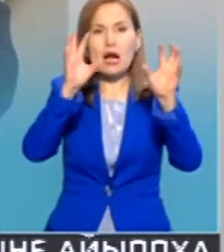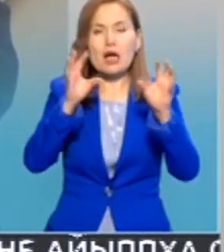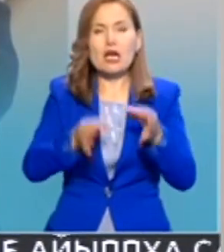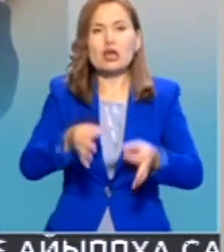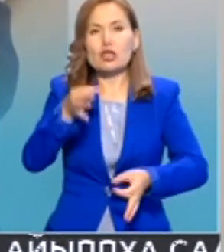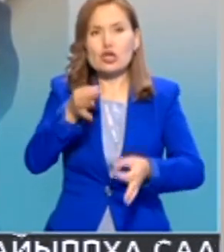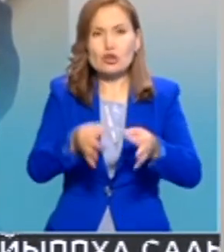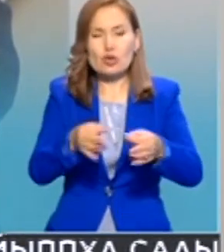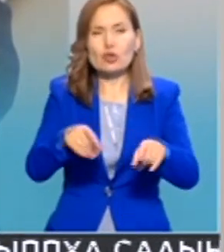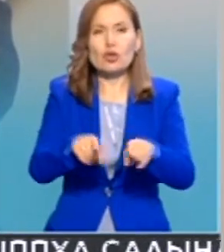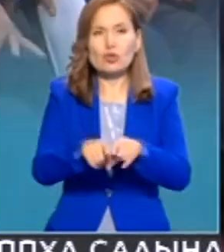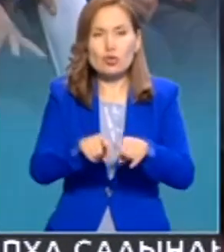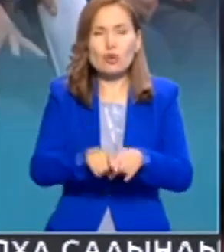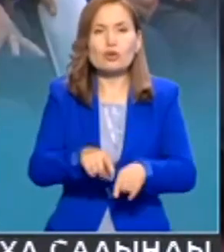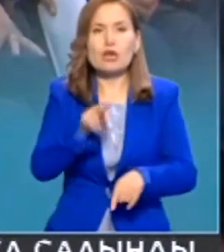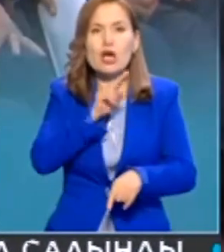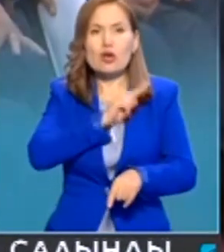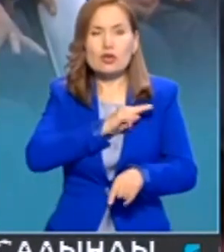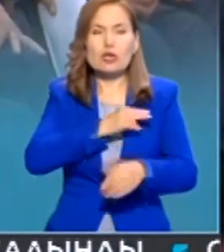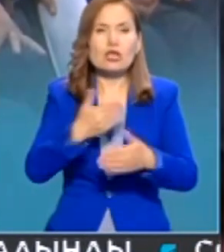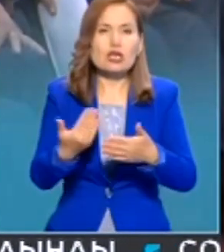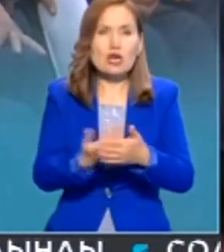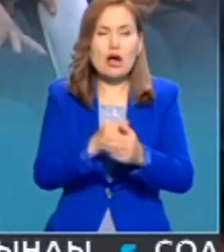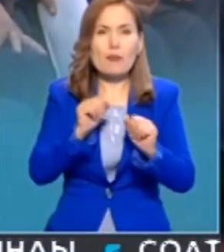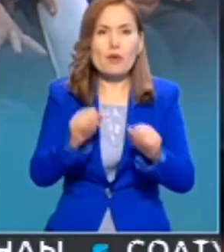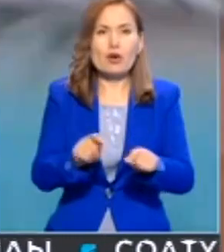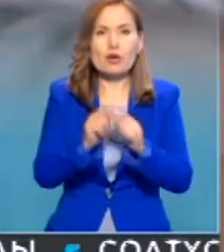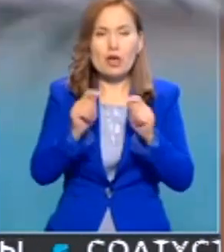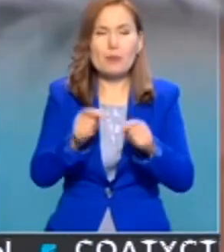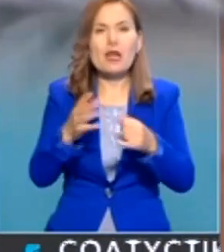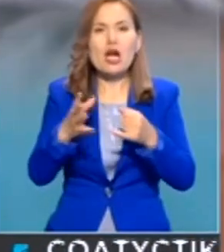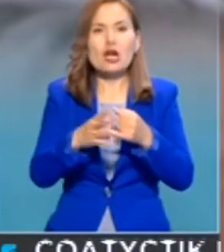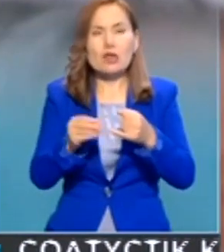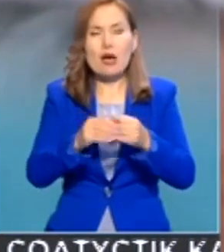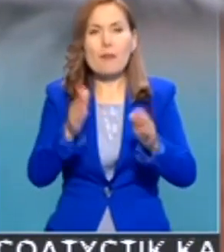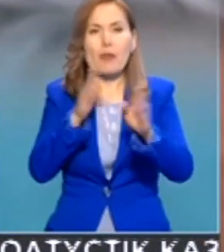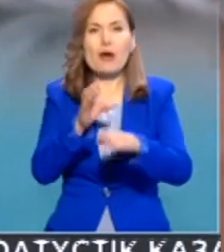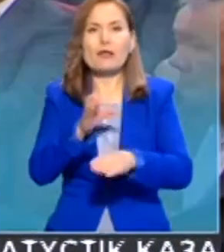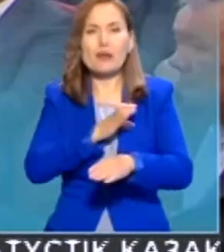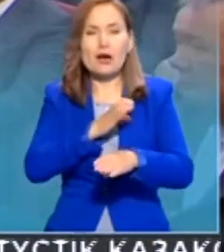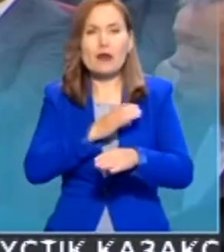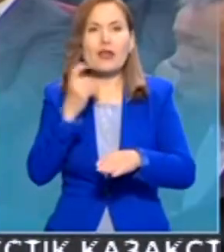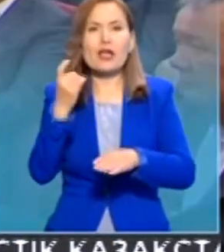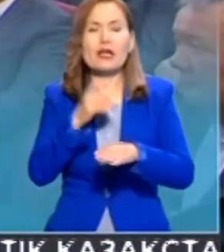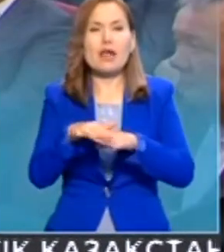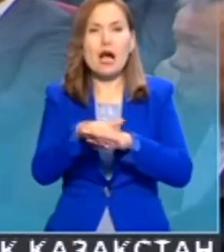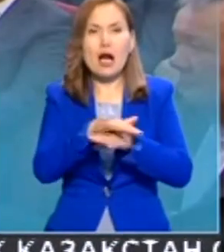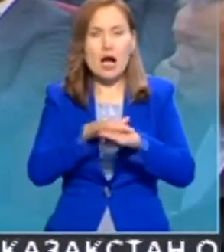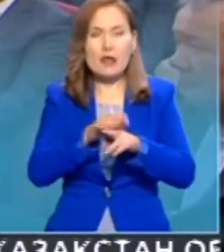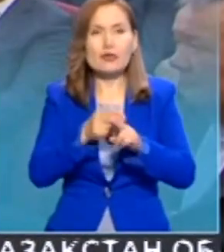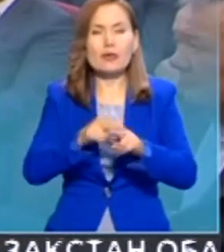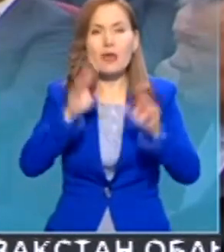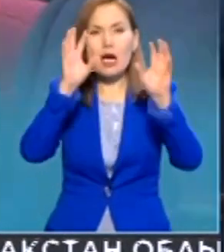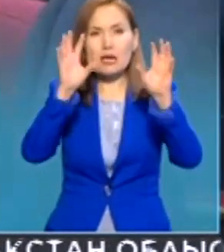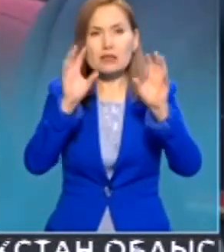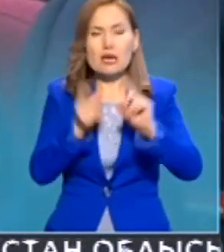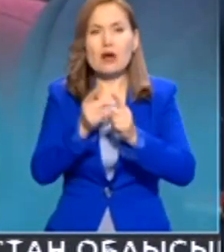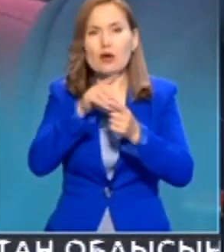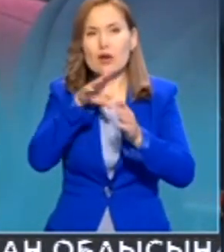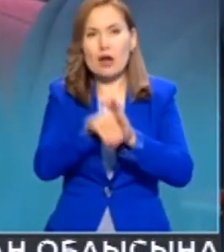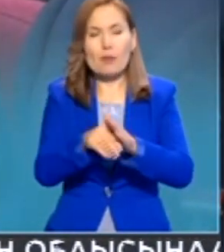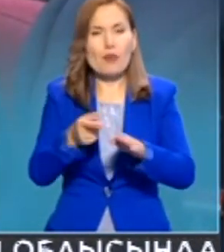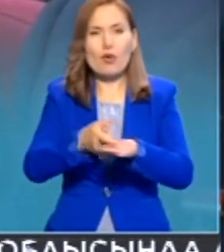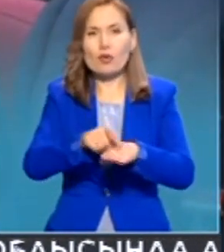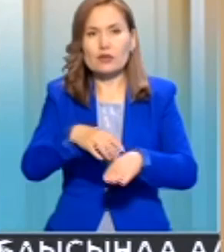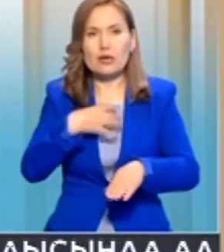іздеген азаматтар үшін жаңа мүмкіндіктерге жол ашады. Ал жердің және табиғи ресурстардың иесі халық деген норманың саяси және моральдық